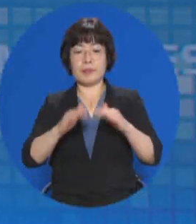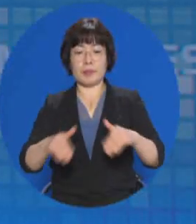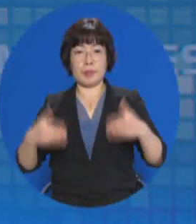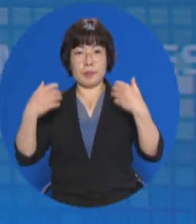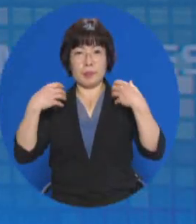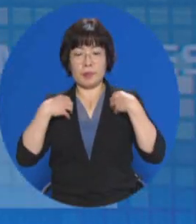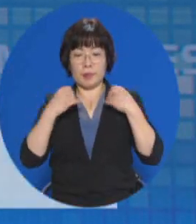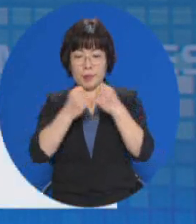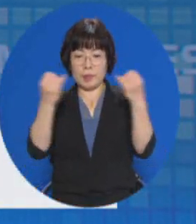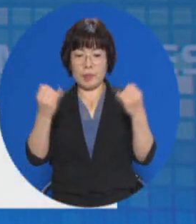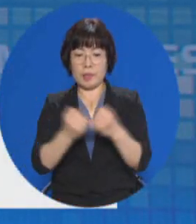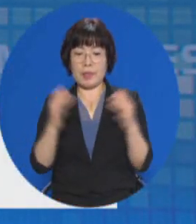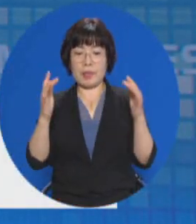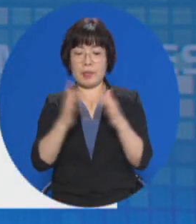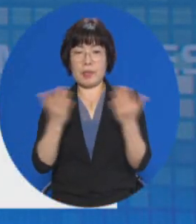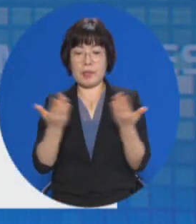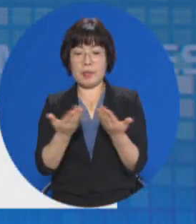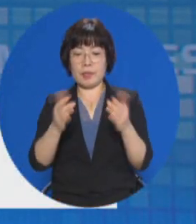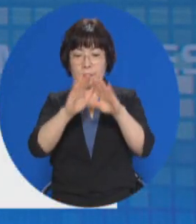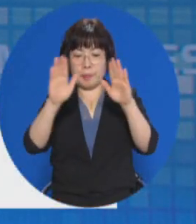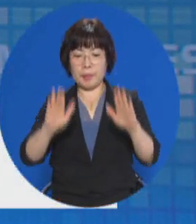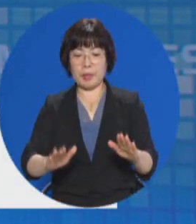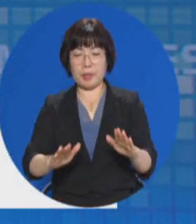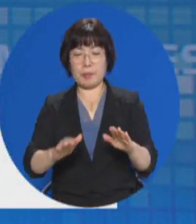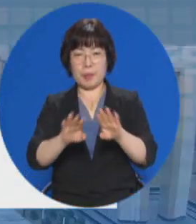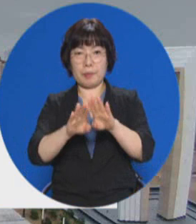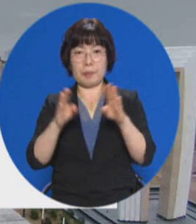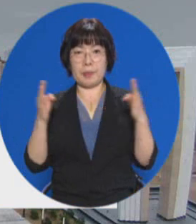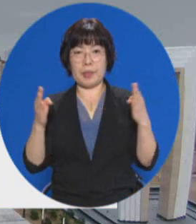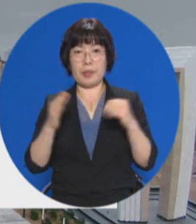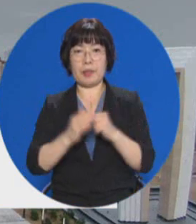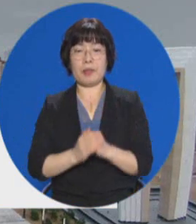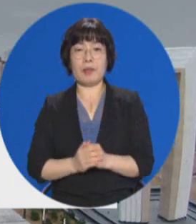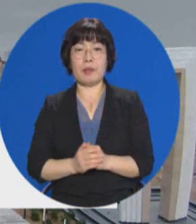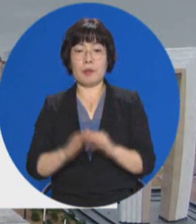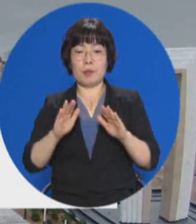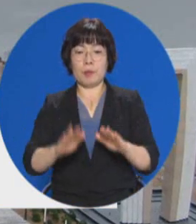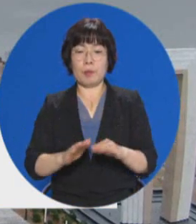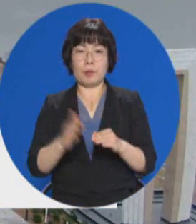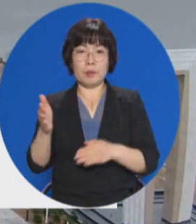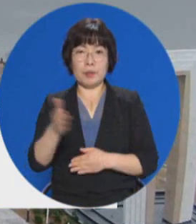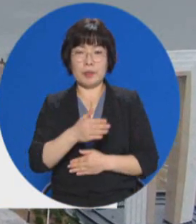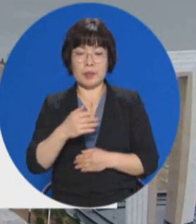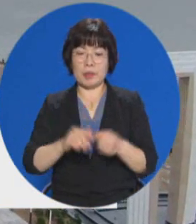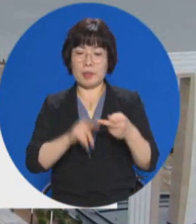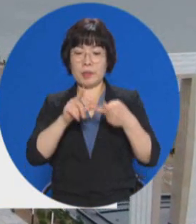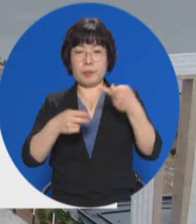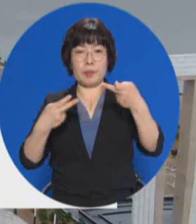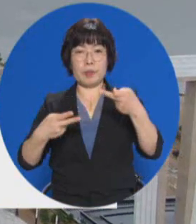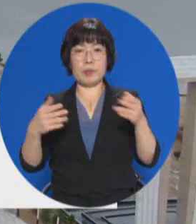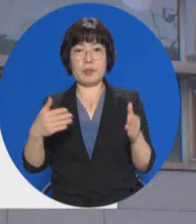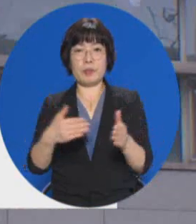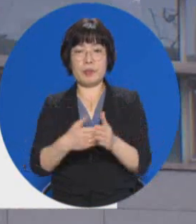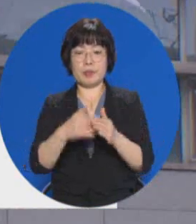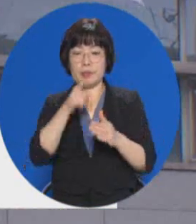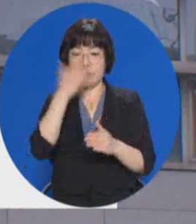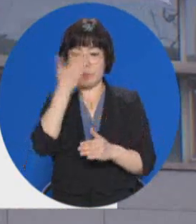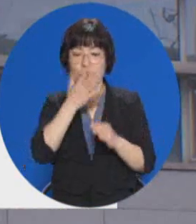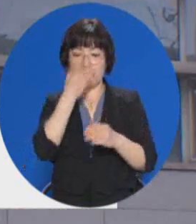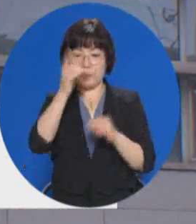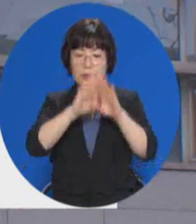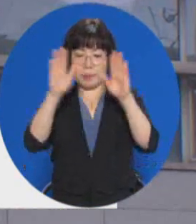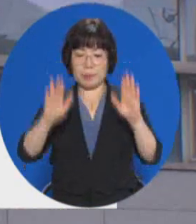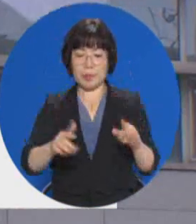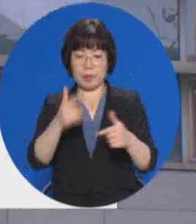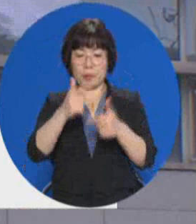전라남도가 여성 온라인 일자리 박람회를 개최합니다. 전라남도는 오늘부터 다음 달 2일까지 여수, 순천,